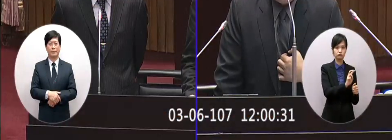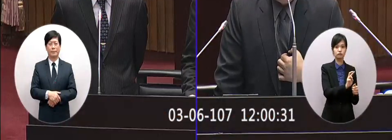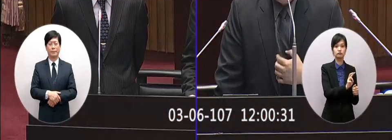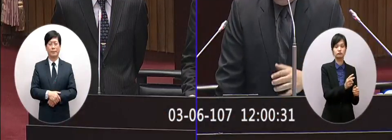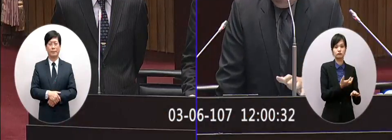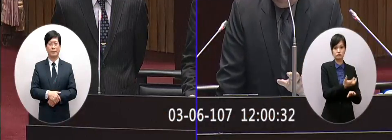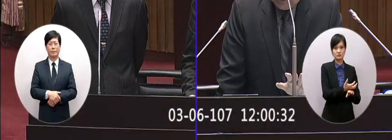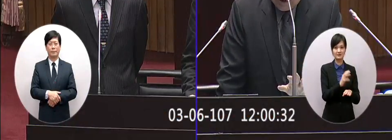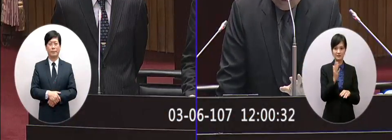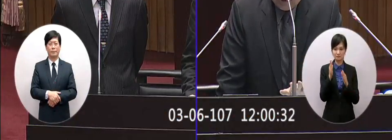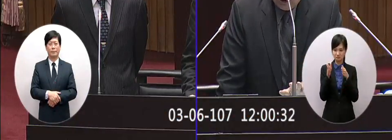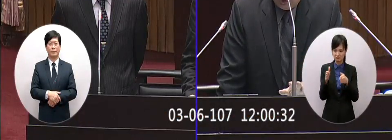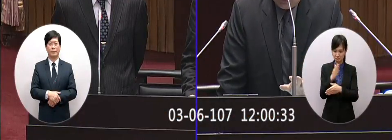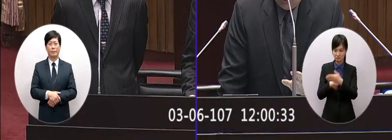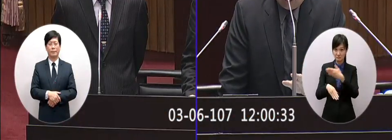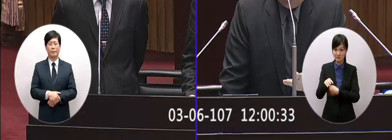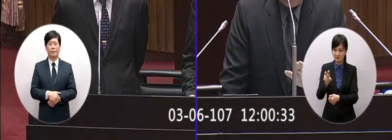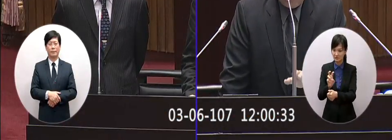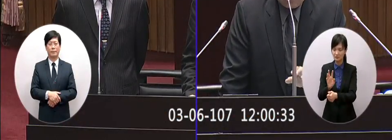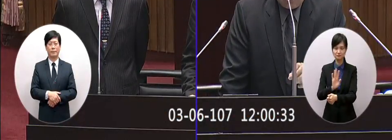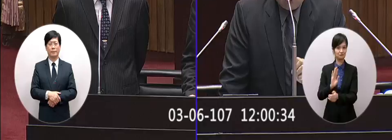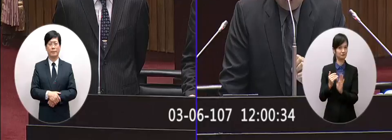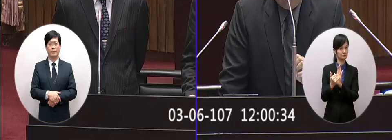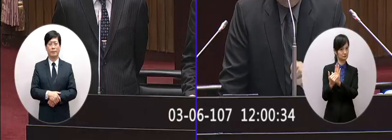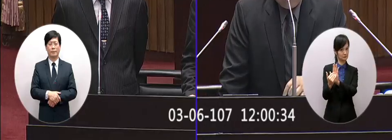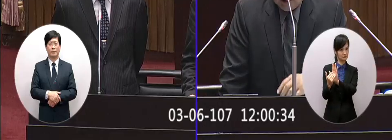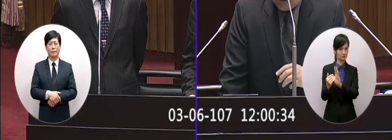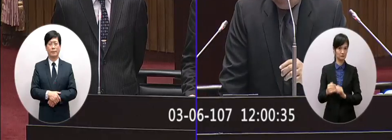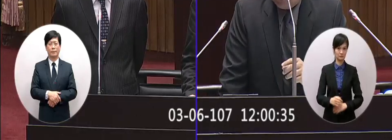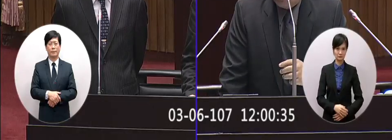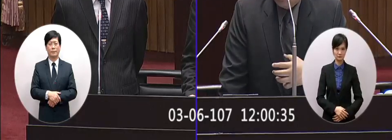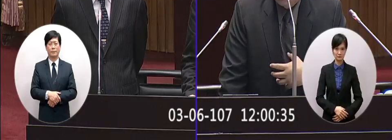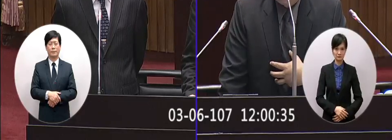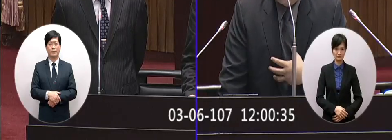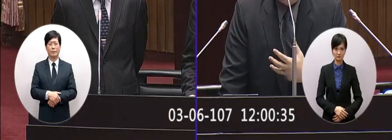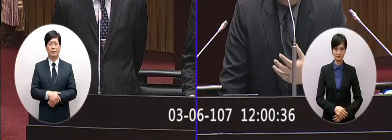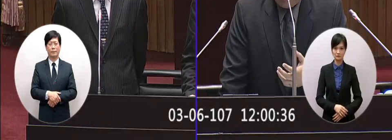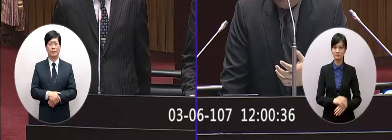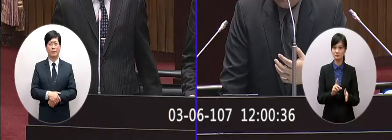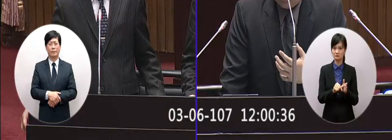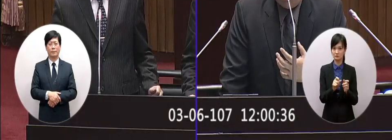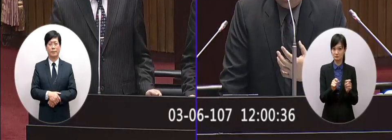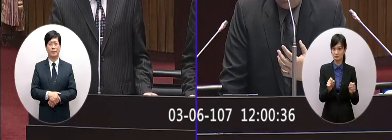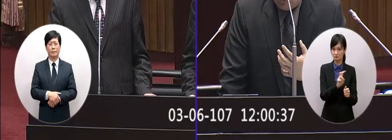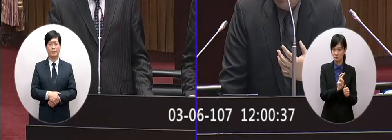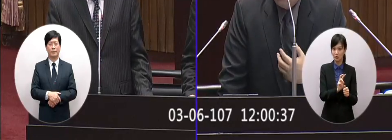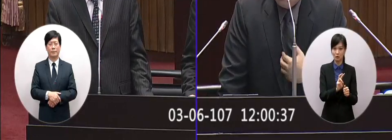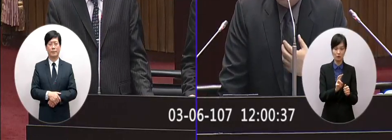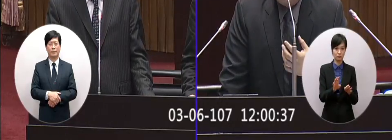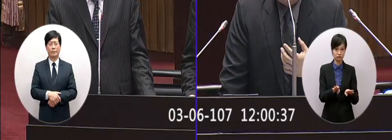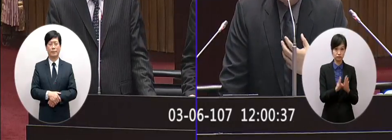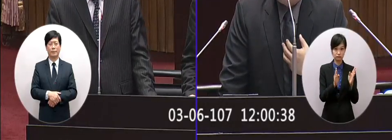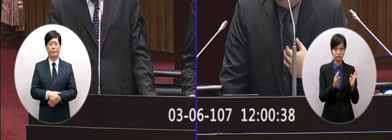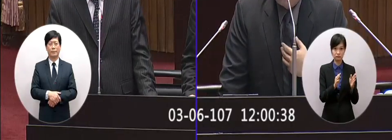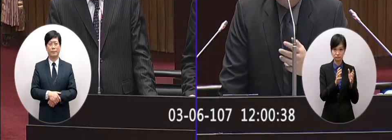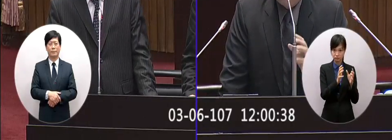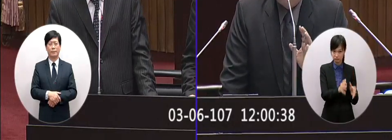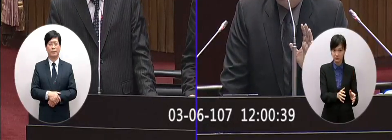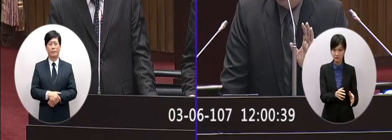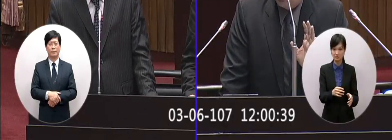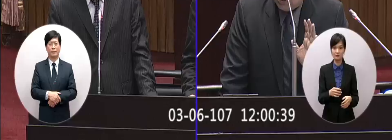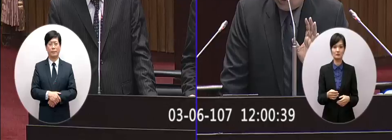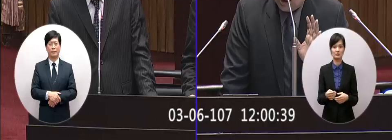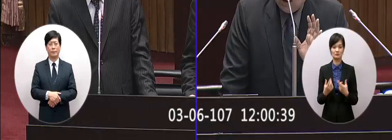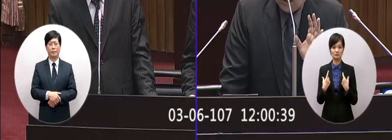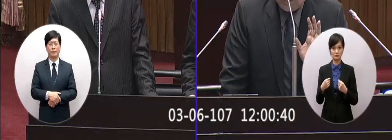者。那在这样子的就是说情况底下的话，当长照服务就是说积极开办之后的话，原来少数愿意